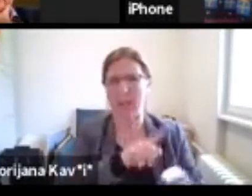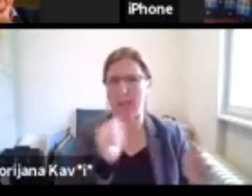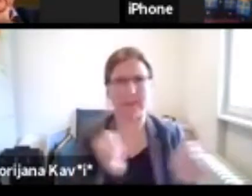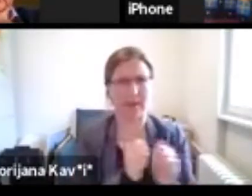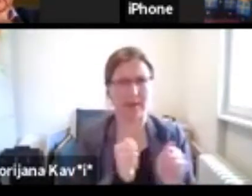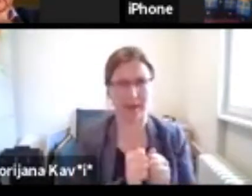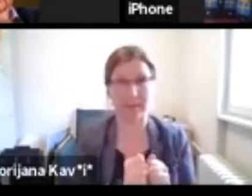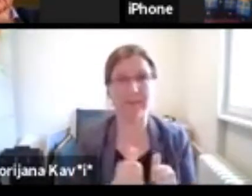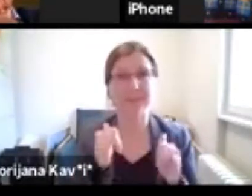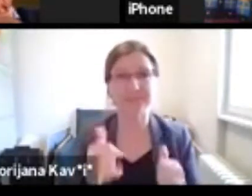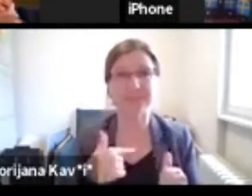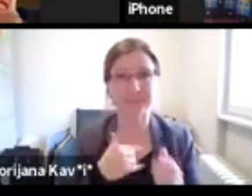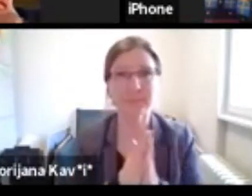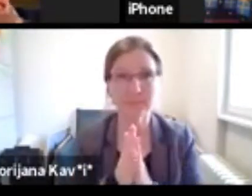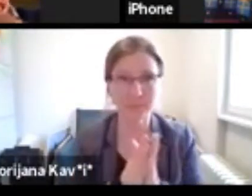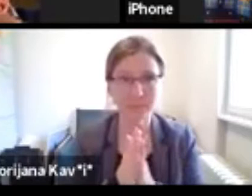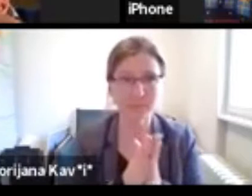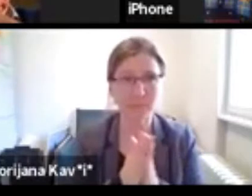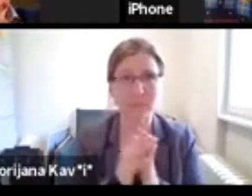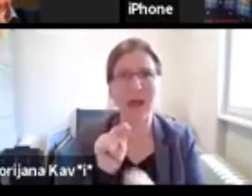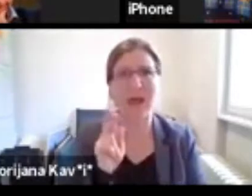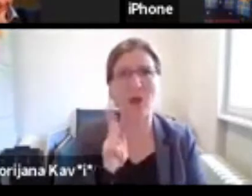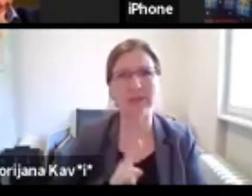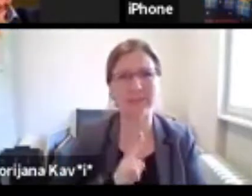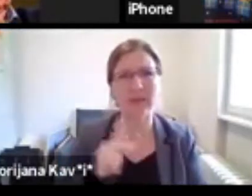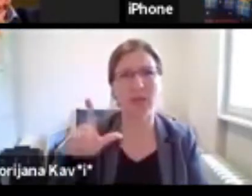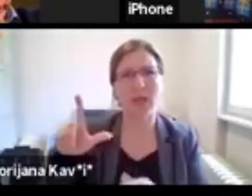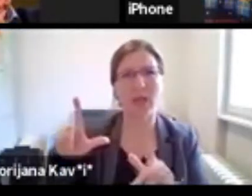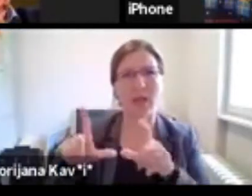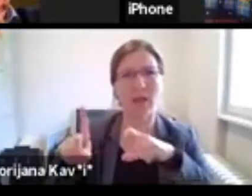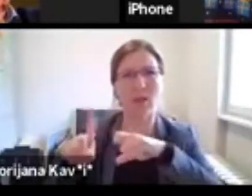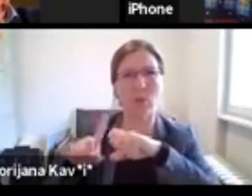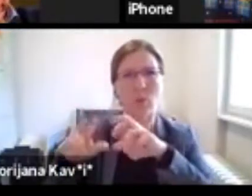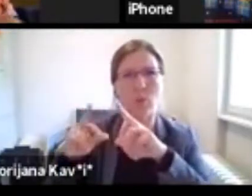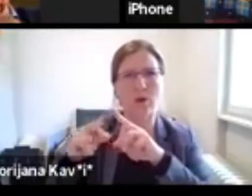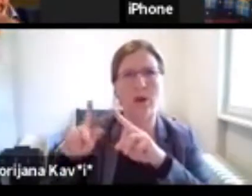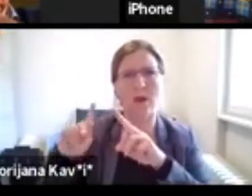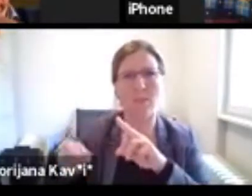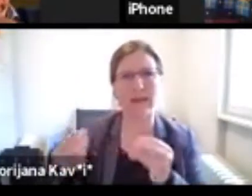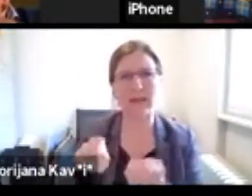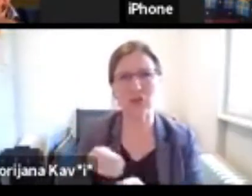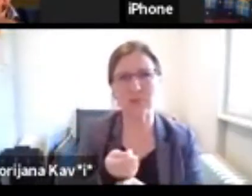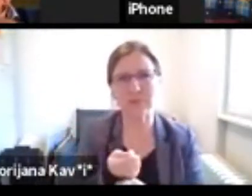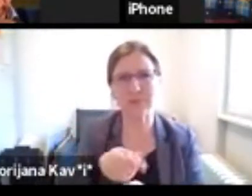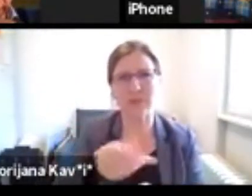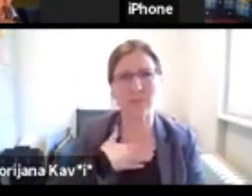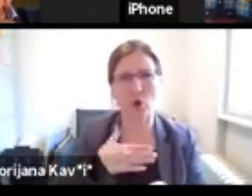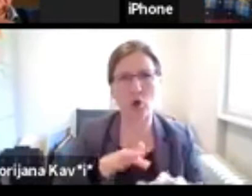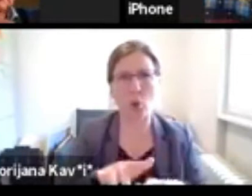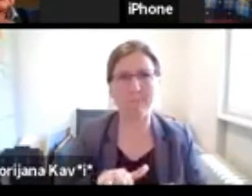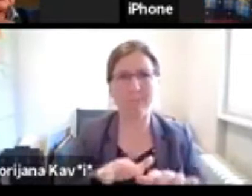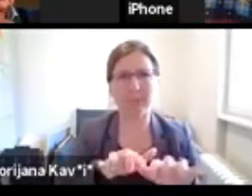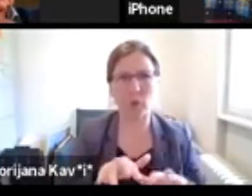sekundu strpljenja, jer Luka će nešto na mom laptopu morati nešto čačkati malo, da vidimo